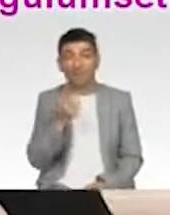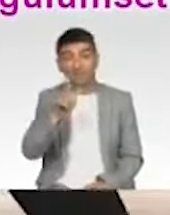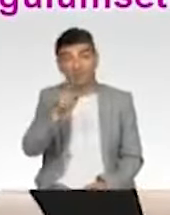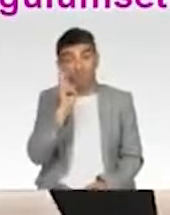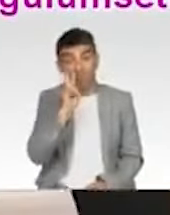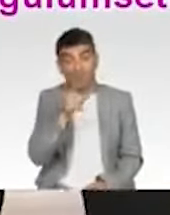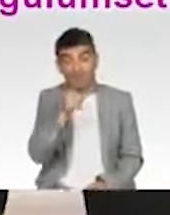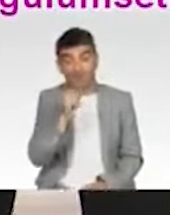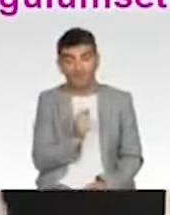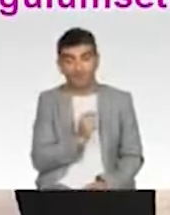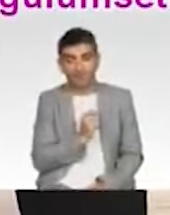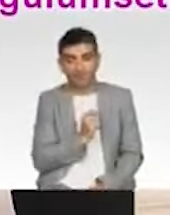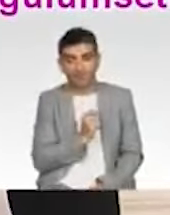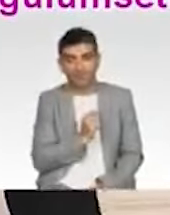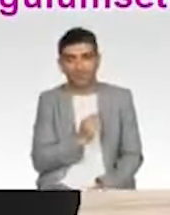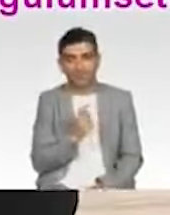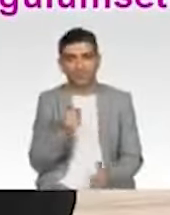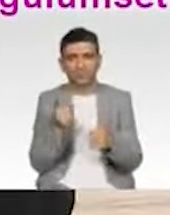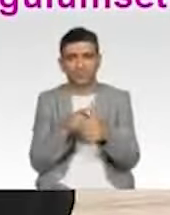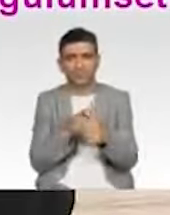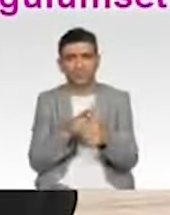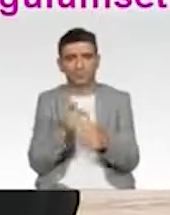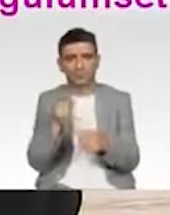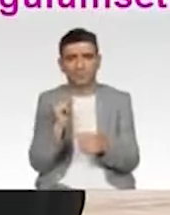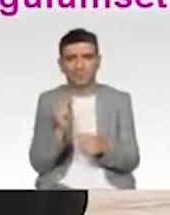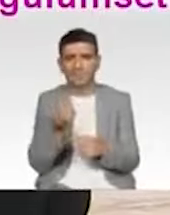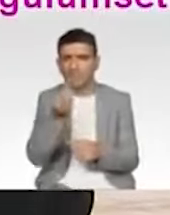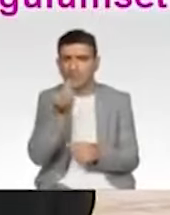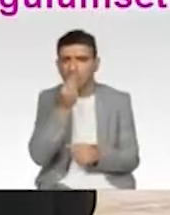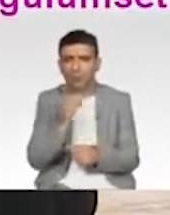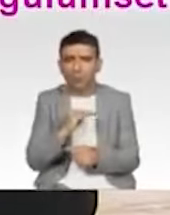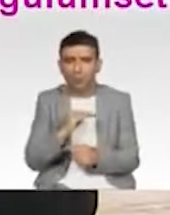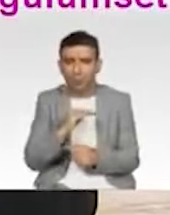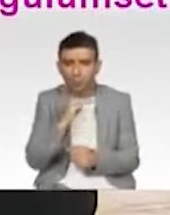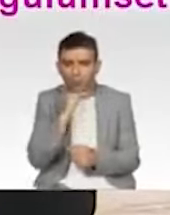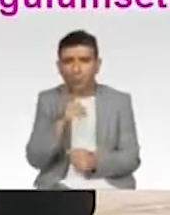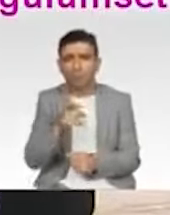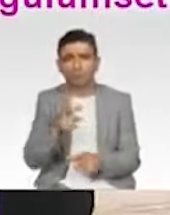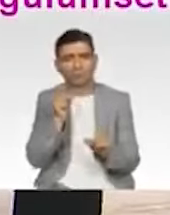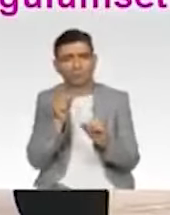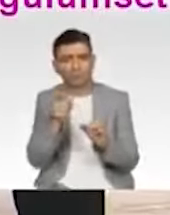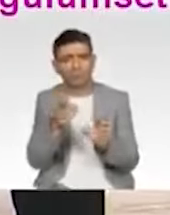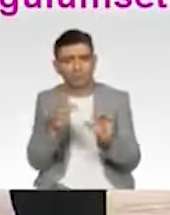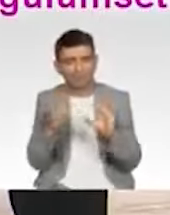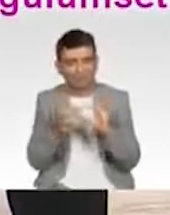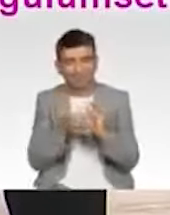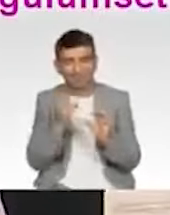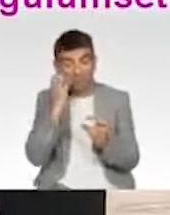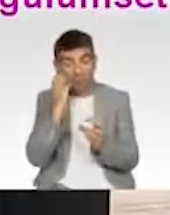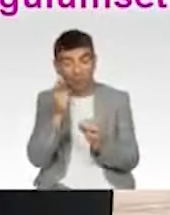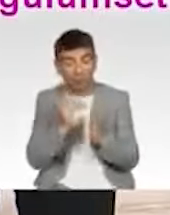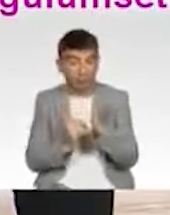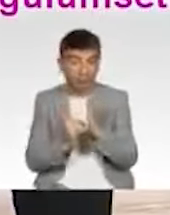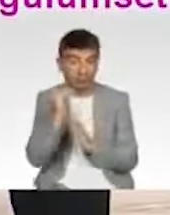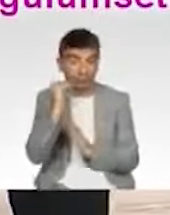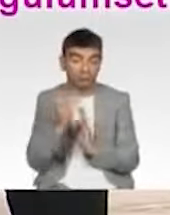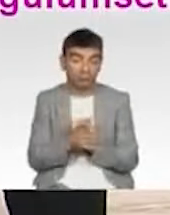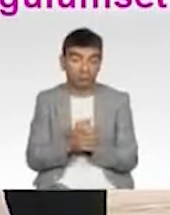bak. 1. Mikro besinlerle doludur ve bağışıklığı güçlendirir. Patates ha hocam? Aa, çok